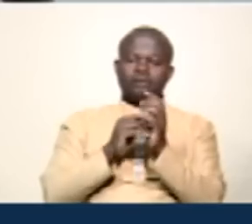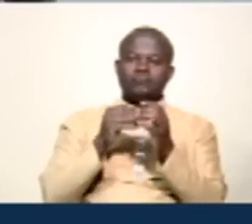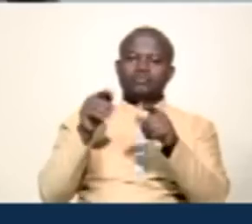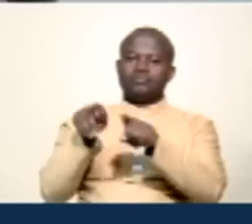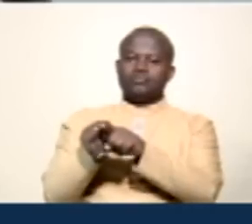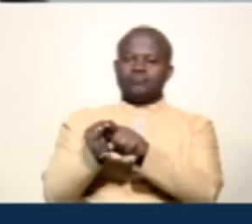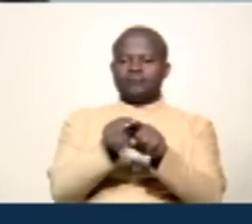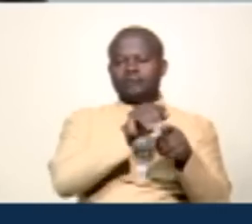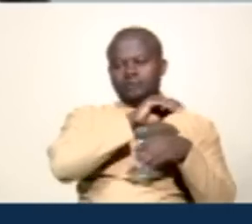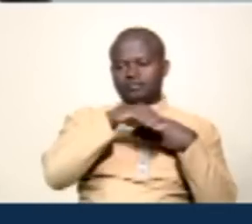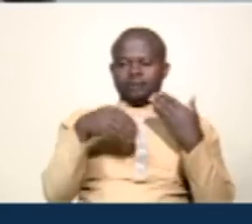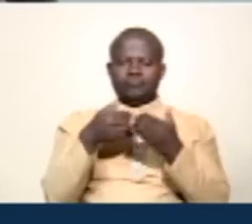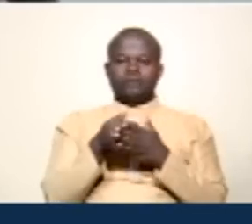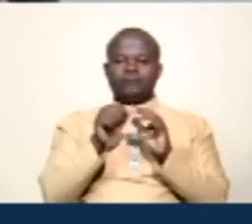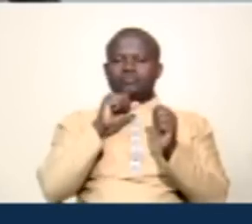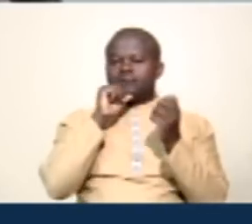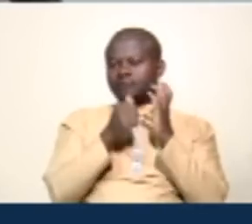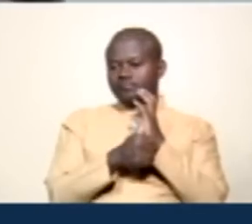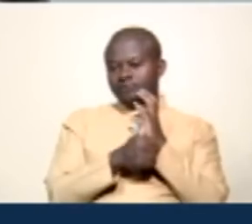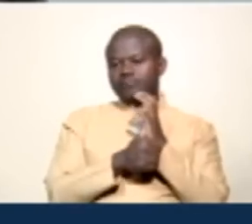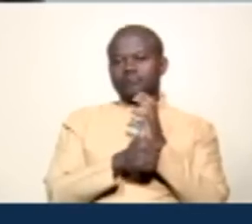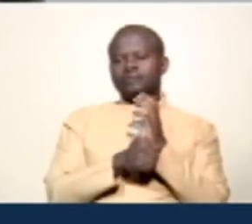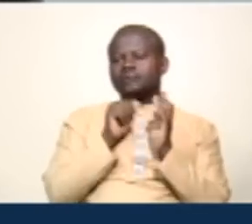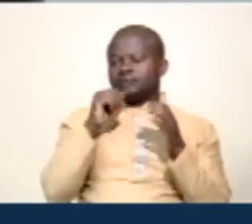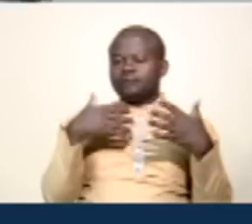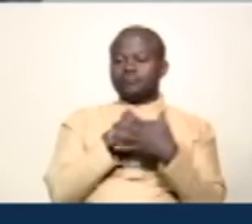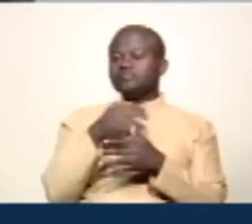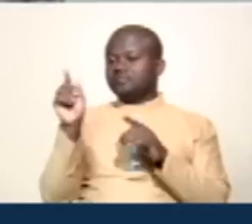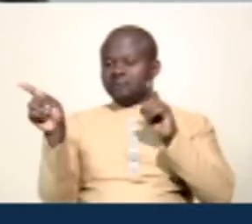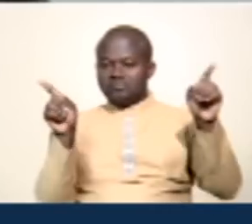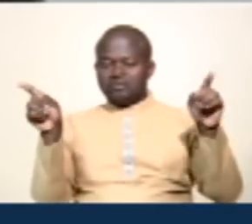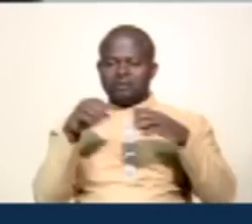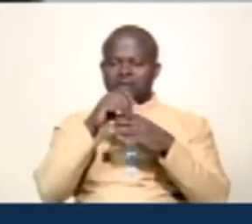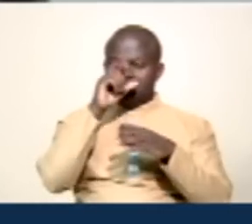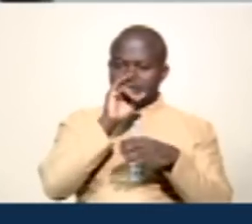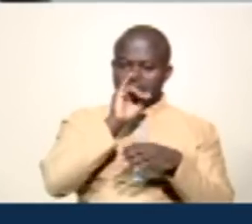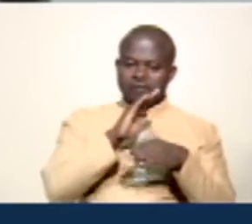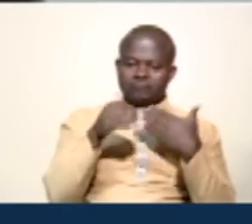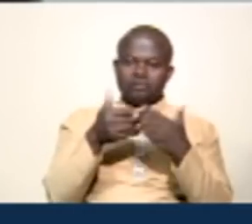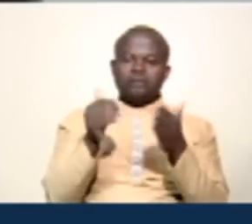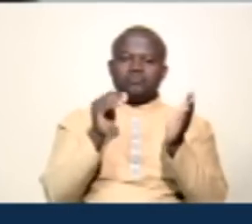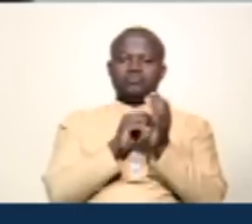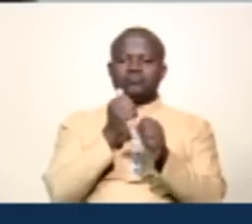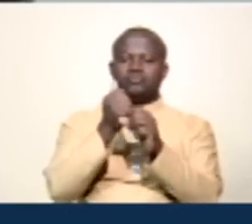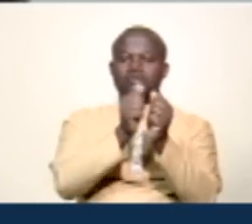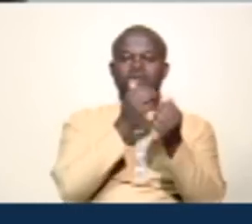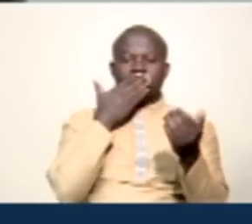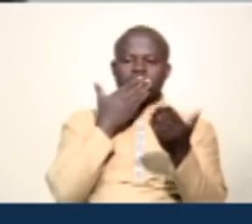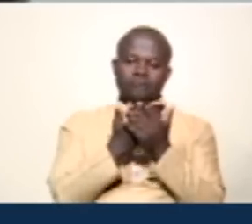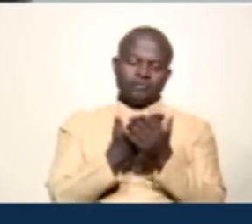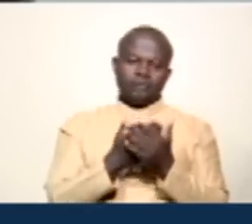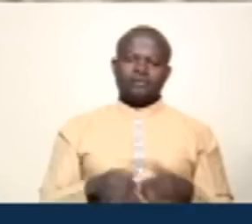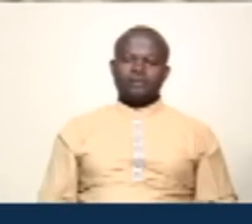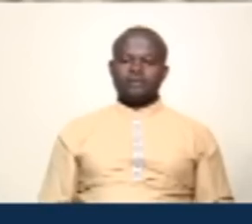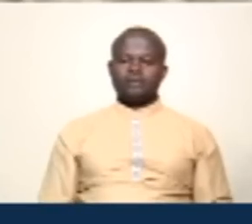bangana. Uwo ari we wese buno aratwara nta kibazo, akamutwara atishishe ngo ni uko ari umuhutu cyangwa umututsi, ahubwo dukorana neza bisanzwe twese hamwe